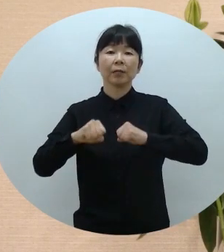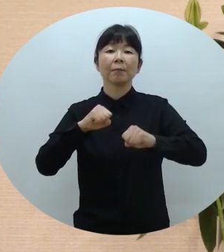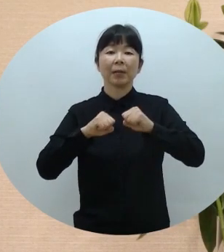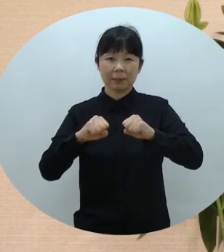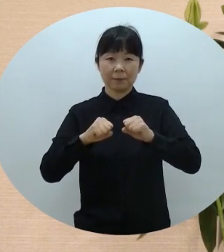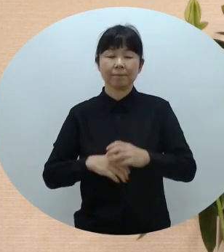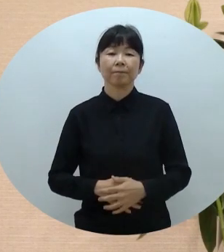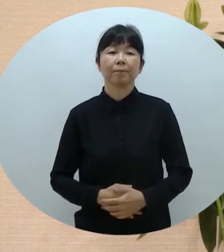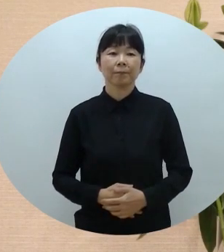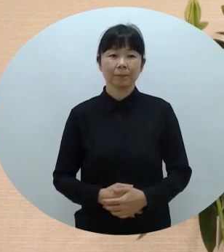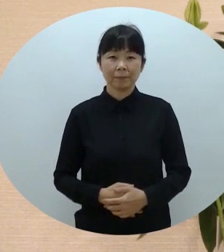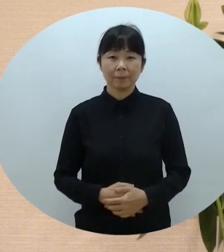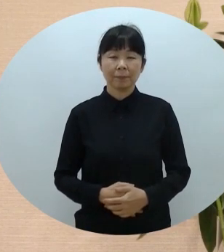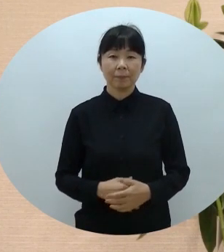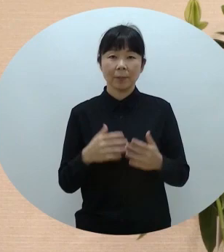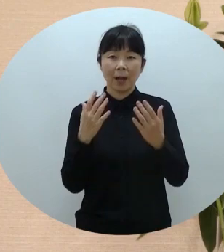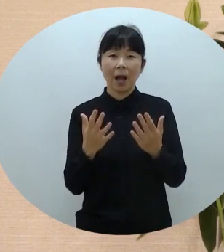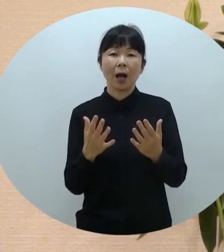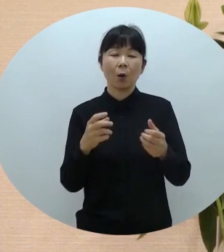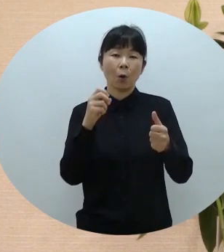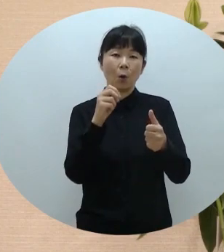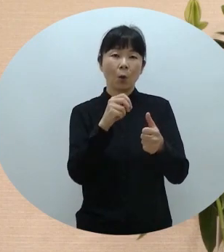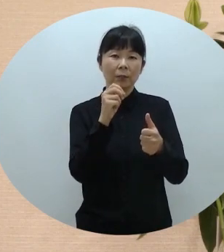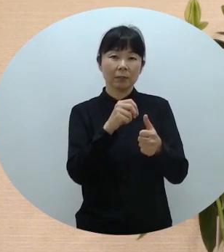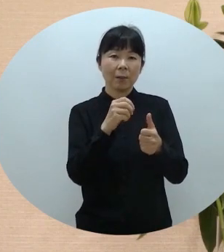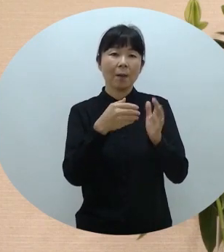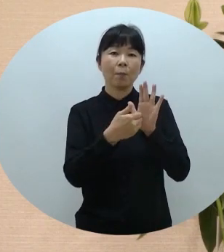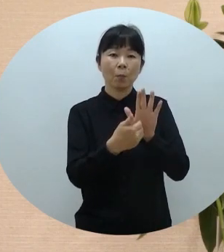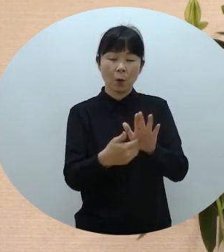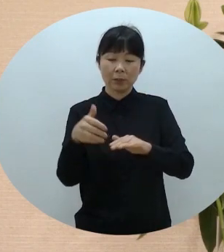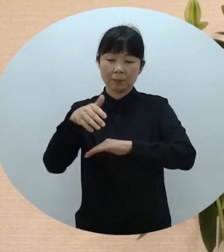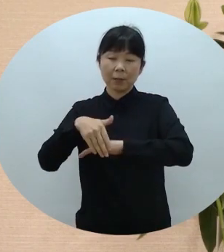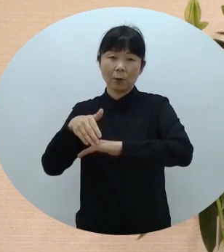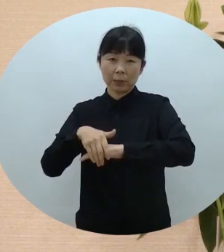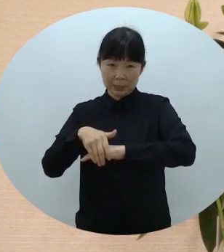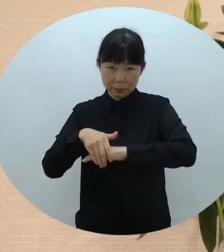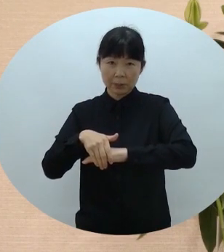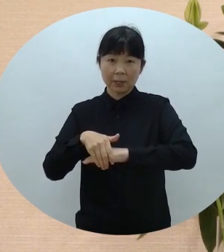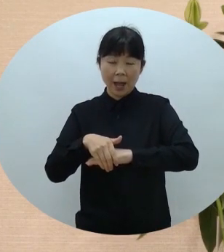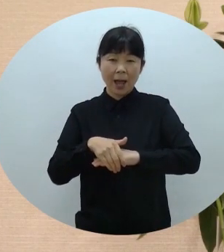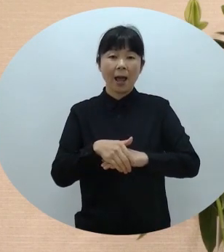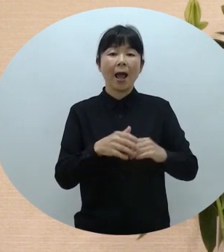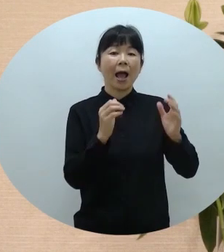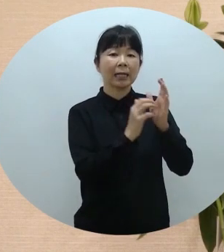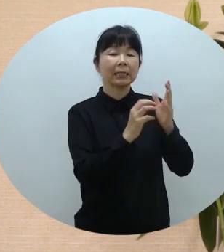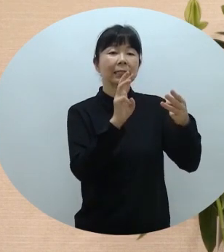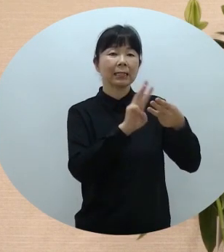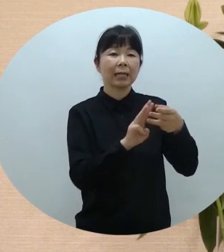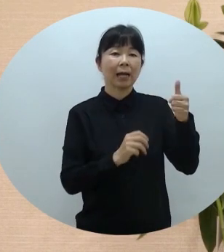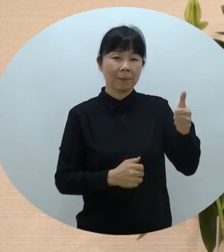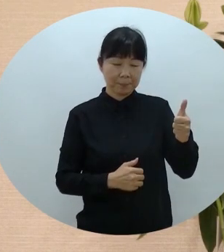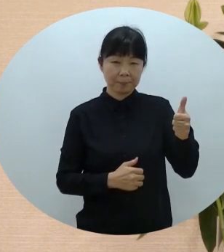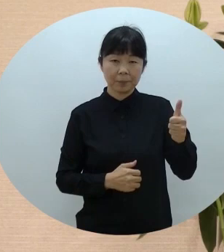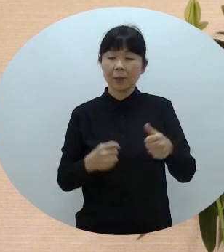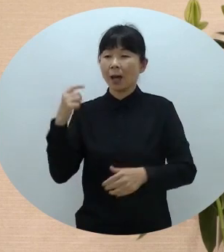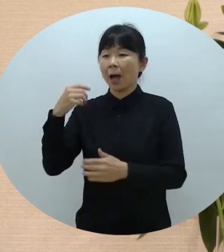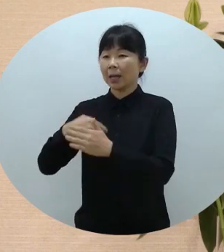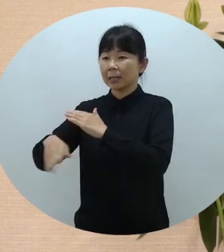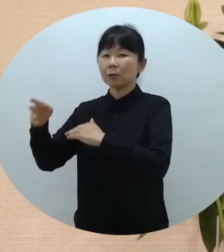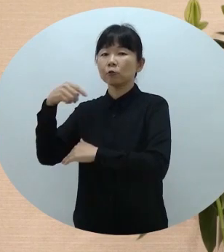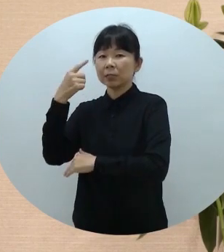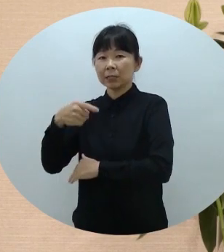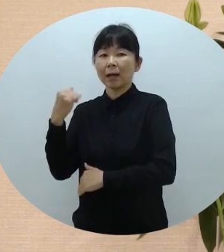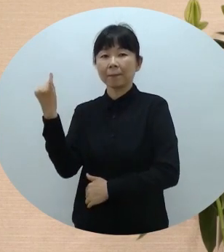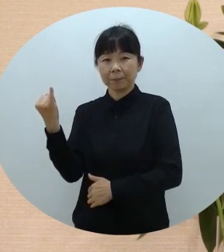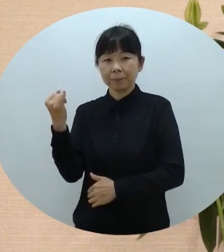。学校でのいじめ防止や相談窓口について、児童生徒課の石田さん、子ども相談課の